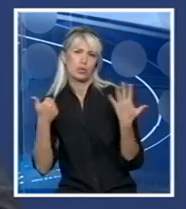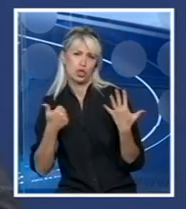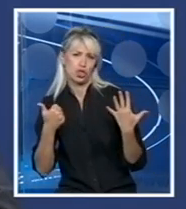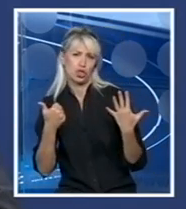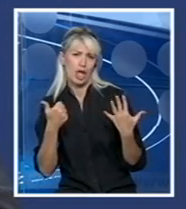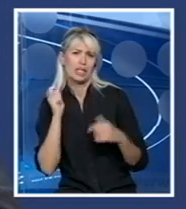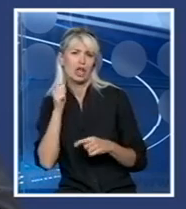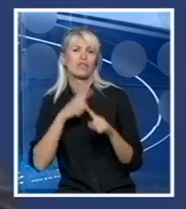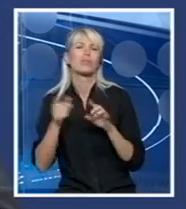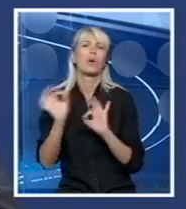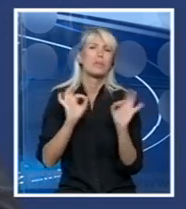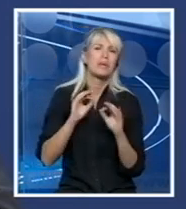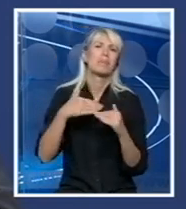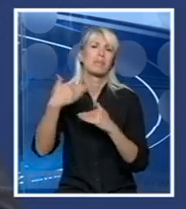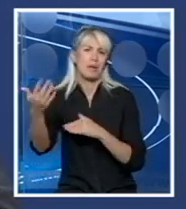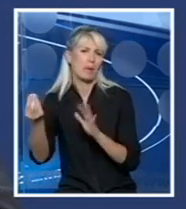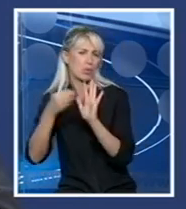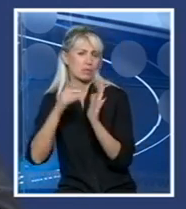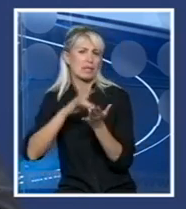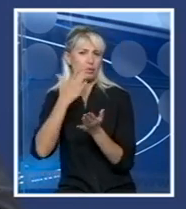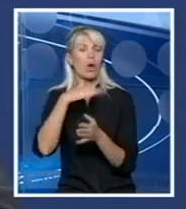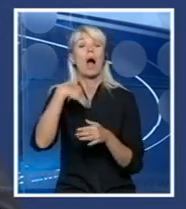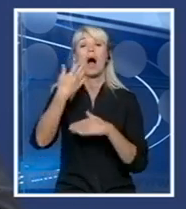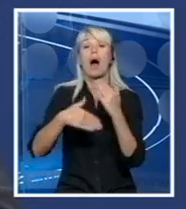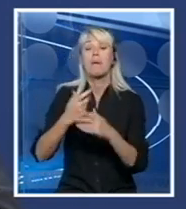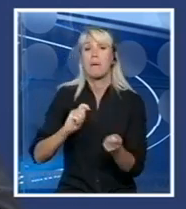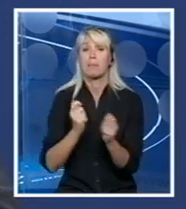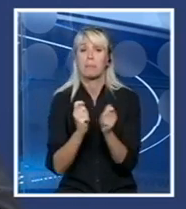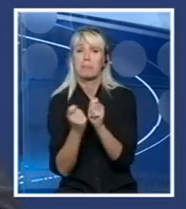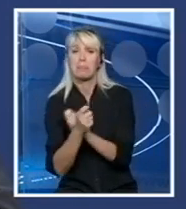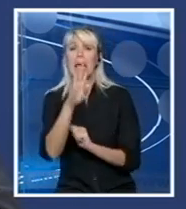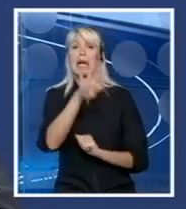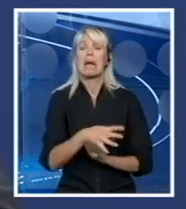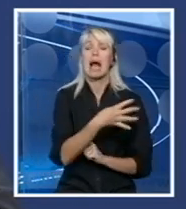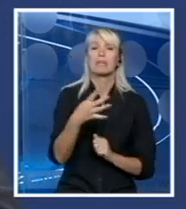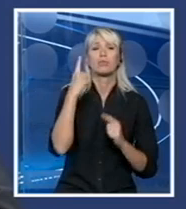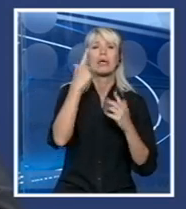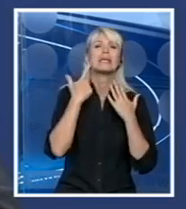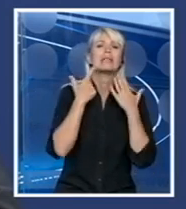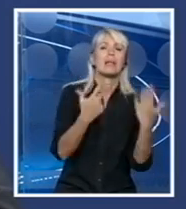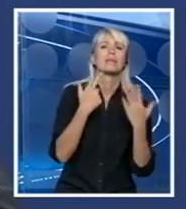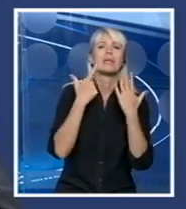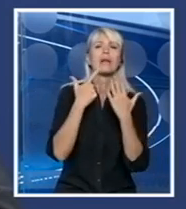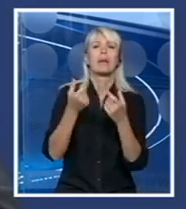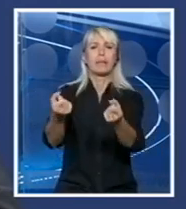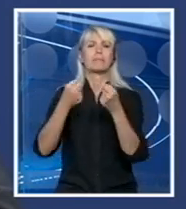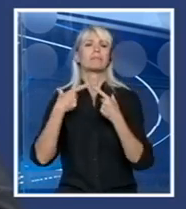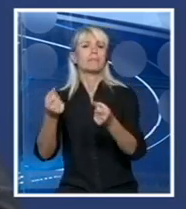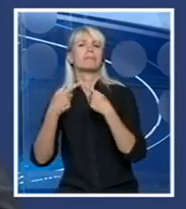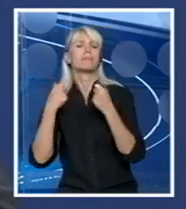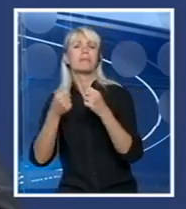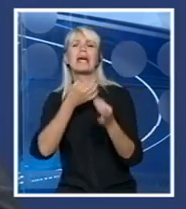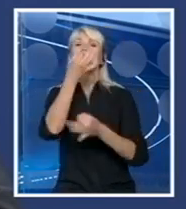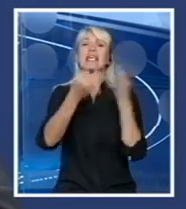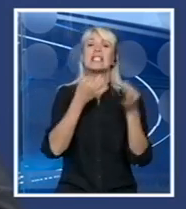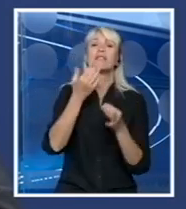što njima kasnije sledi, i modifikovat ćemo taj raspored naravno tako što ćemo na nedeljnom nivou dobijati izveštaje od ustanova preko školskih